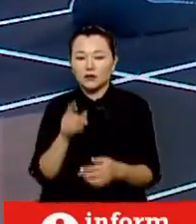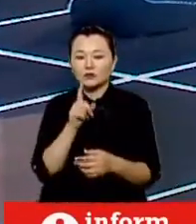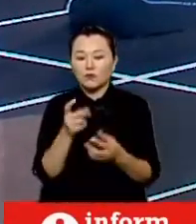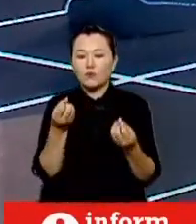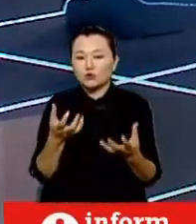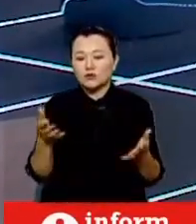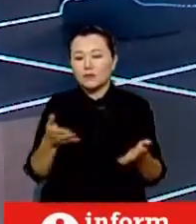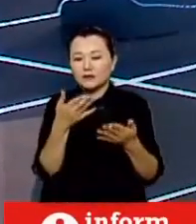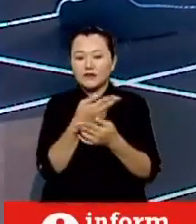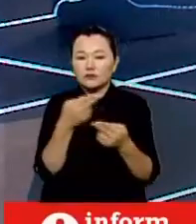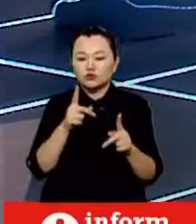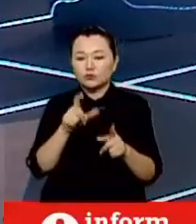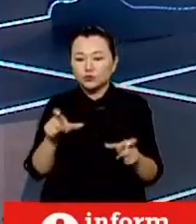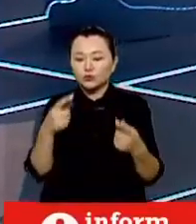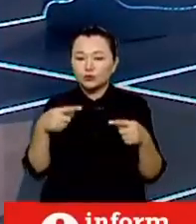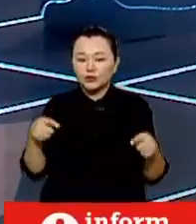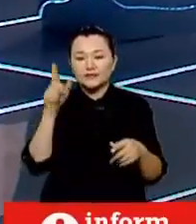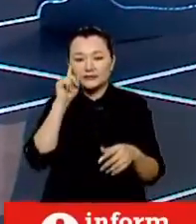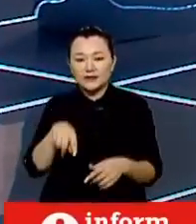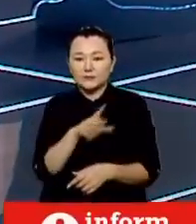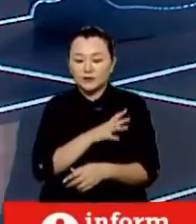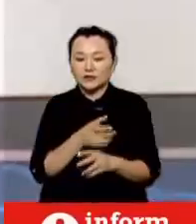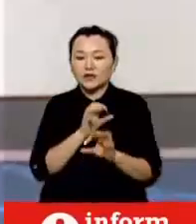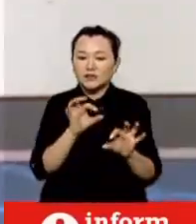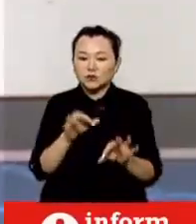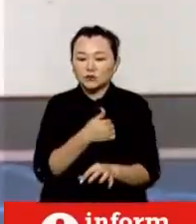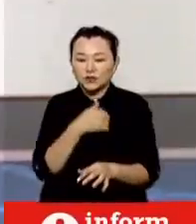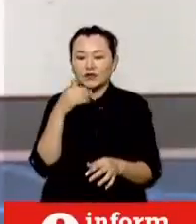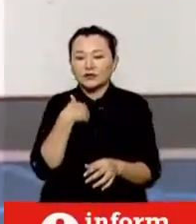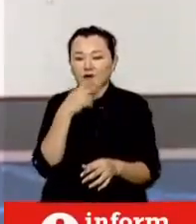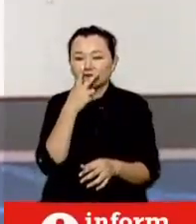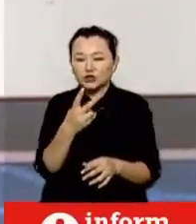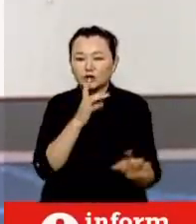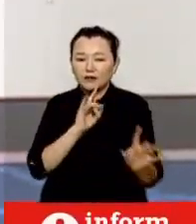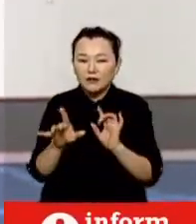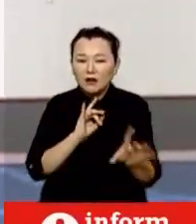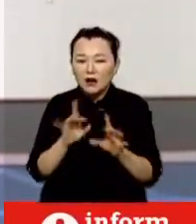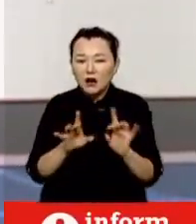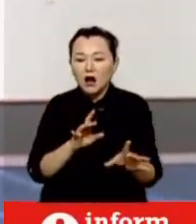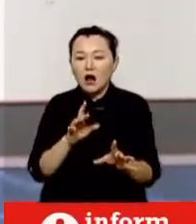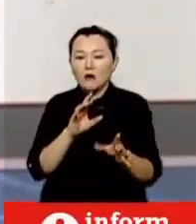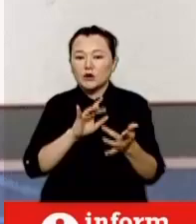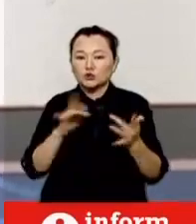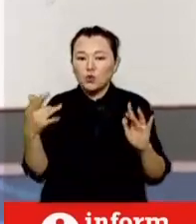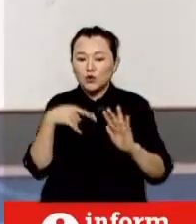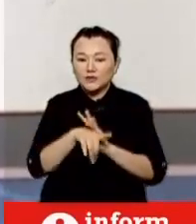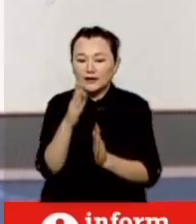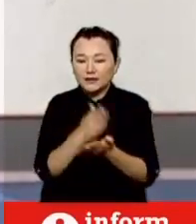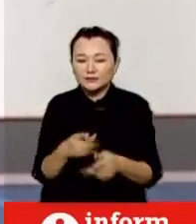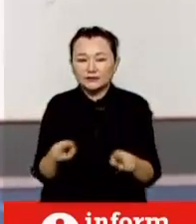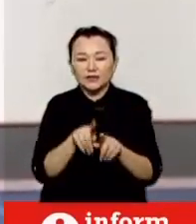просто поднять эту тему Чтобы другие люди тоже были в курсе происходящие я вижу их рекламу соцсети такие